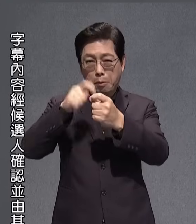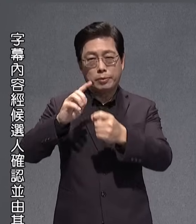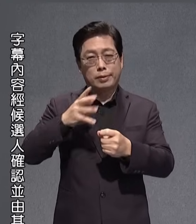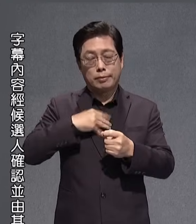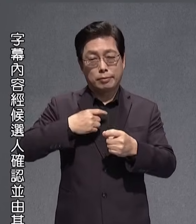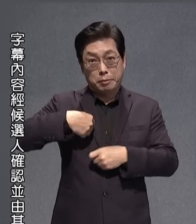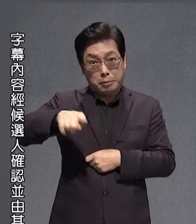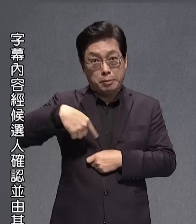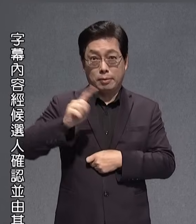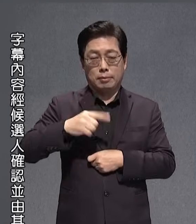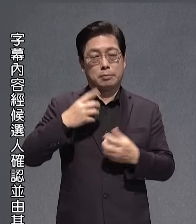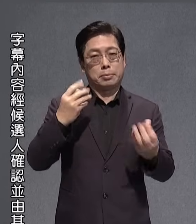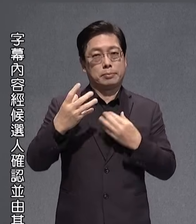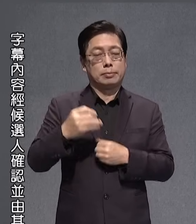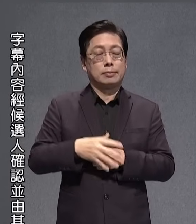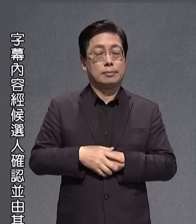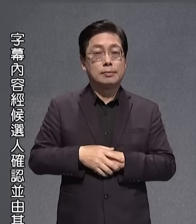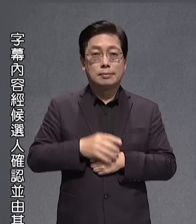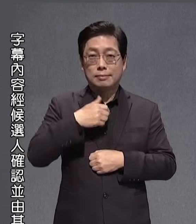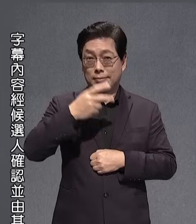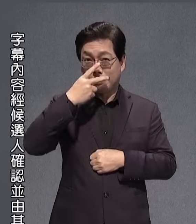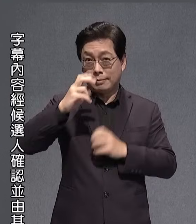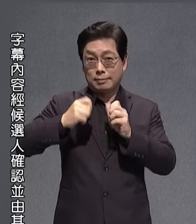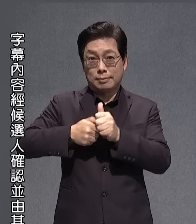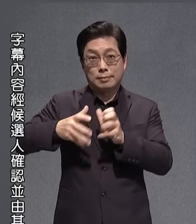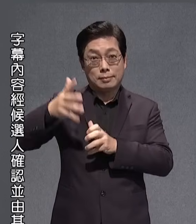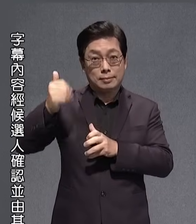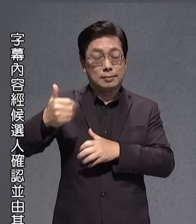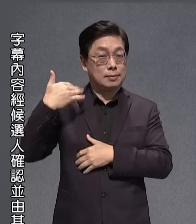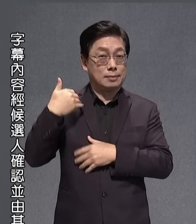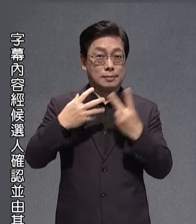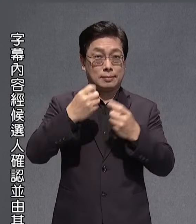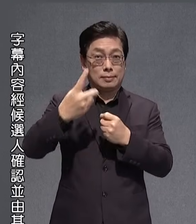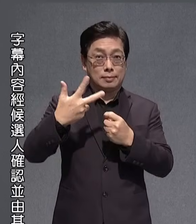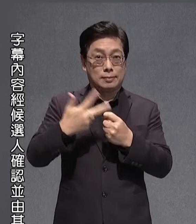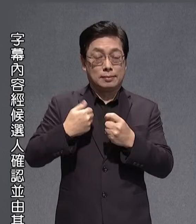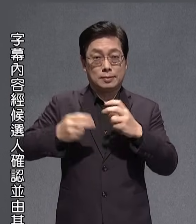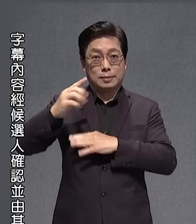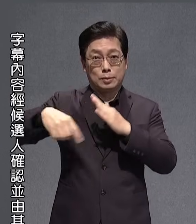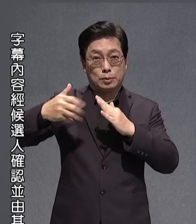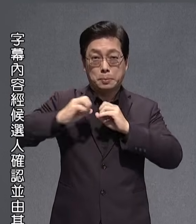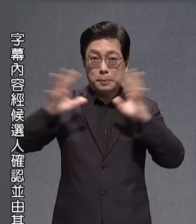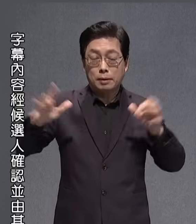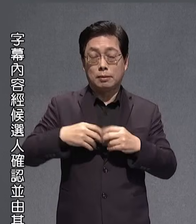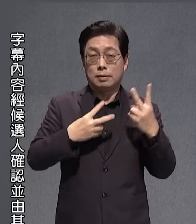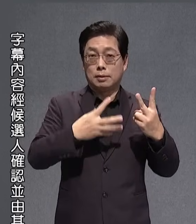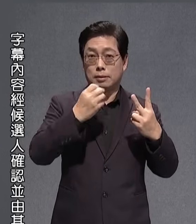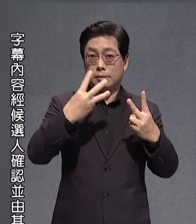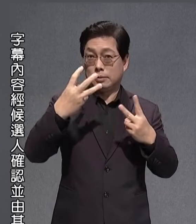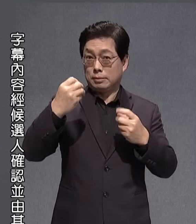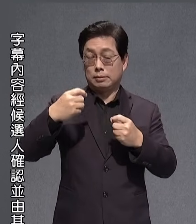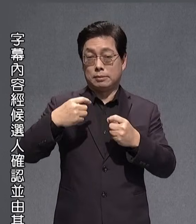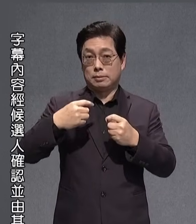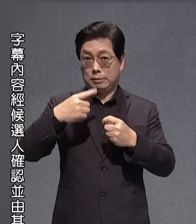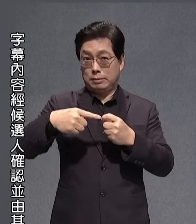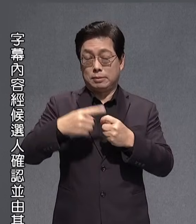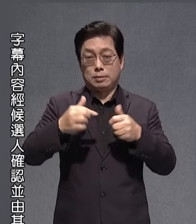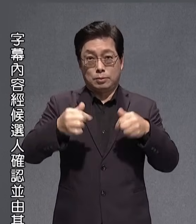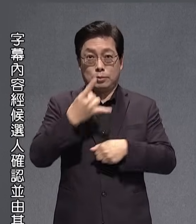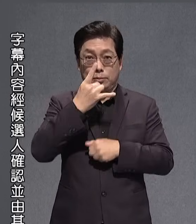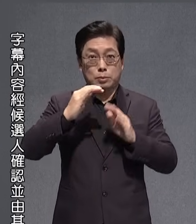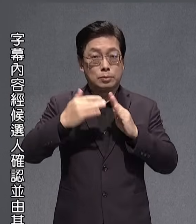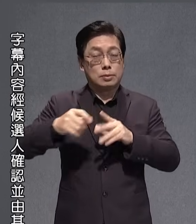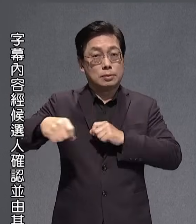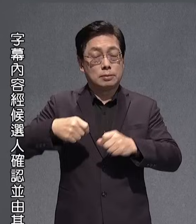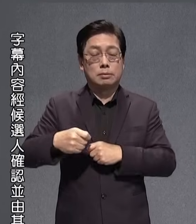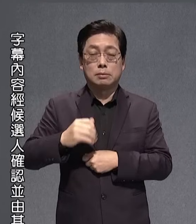径。赖清德副总统在2017年担任行政院长时喊出了2030双语国家政策，但